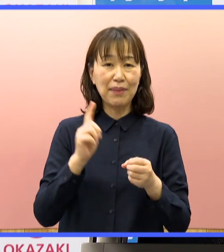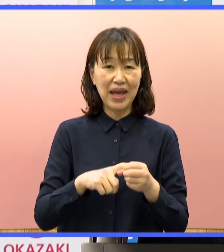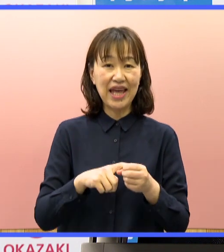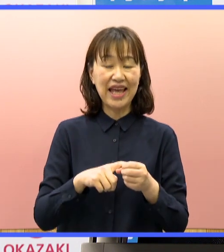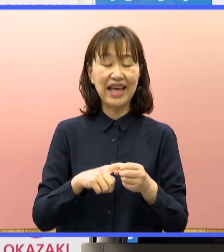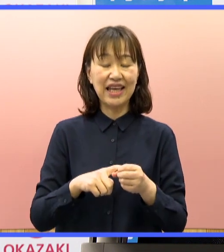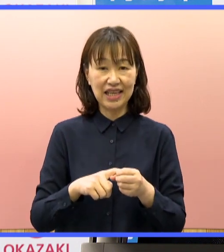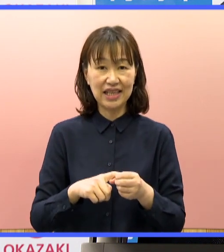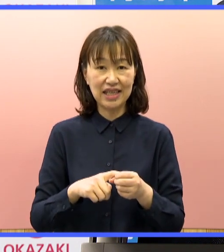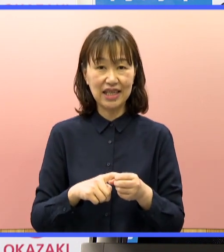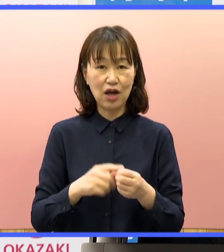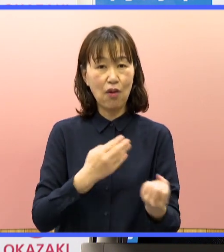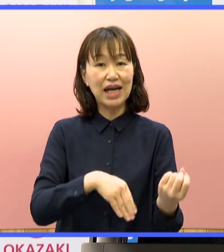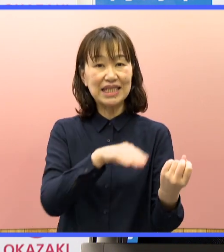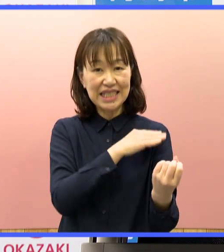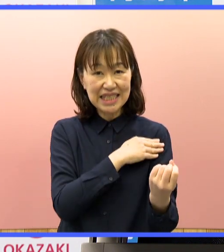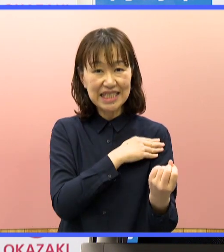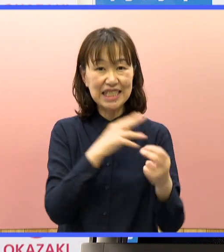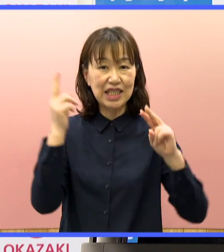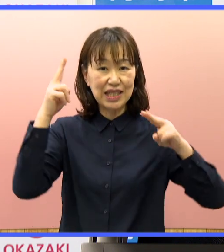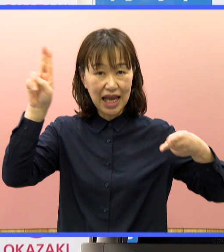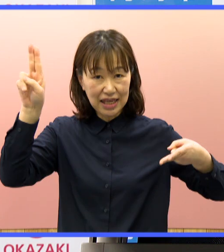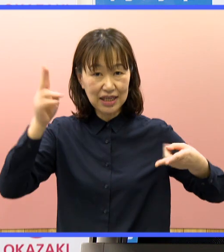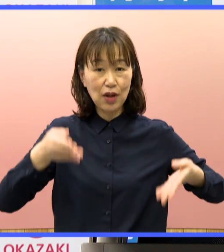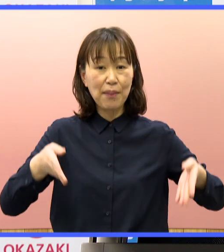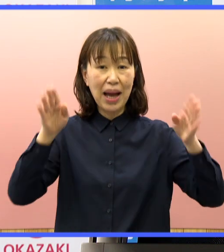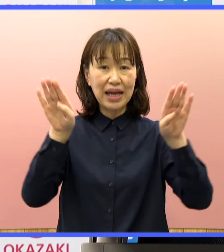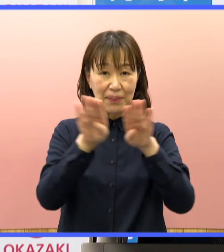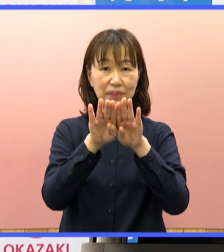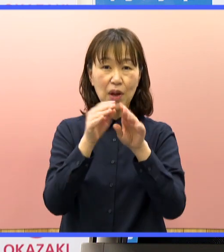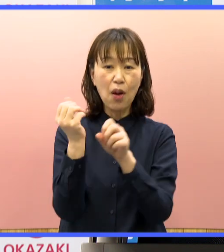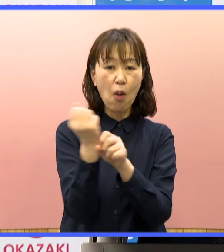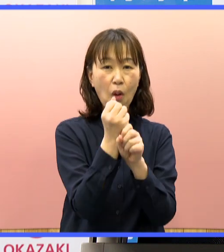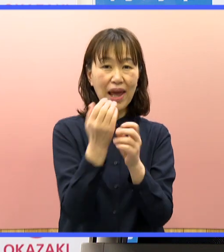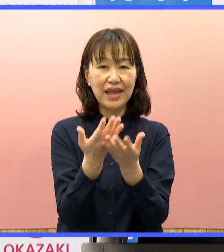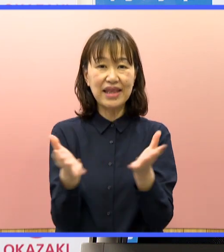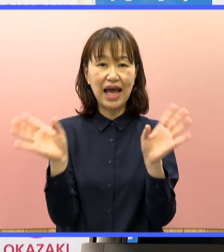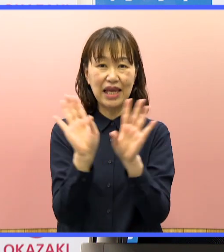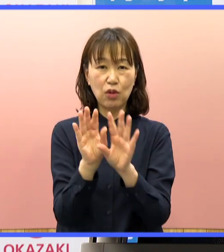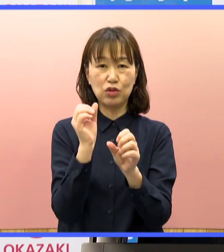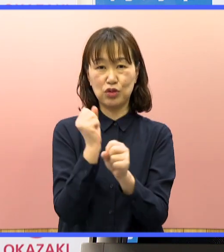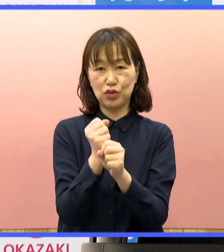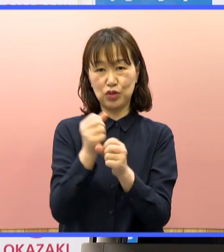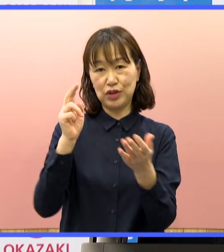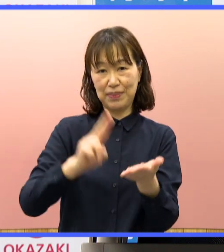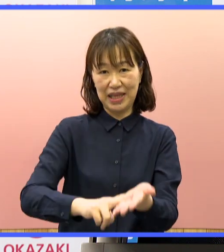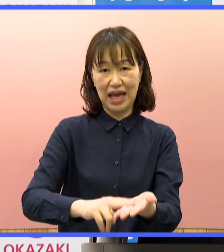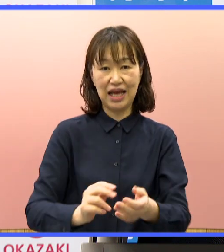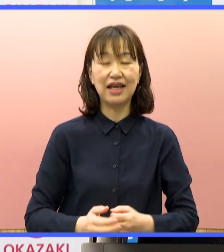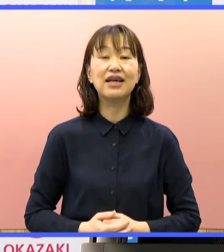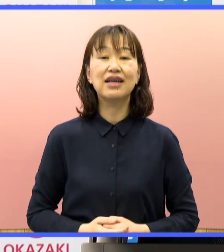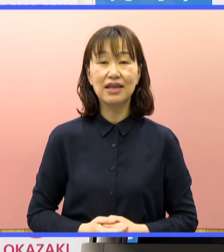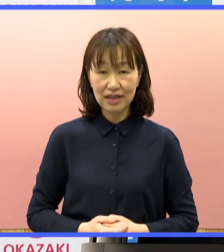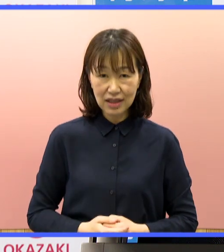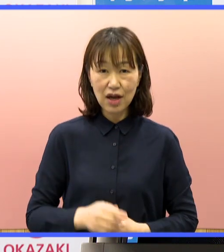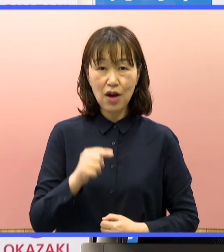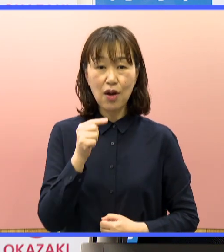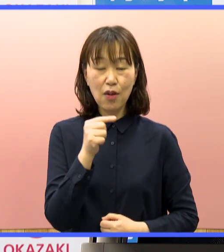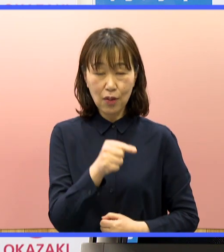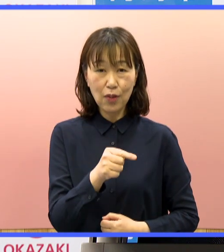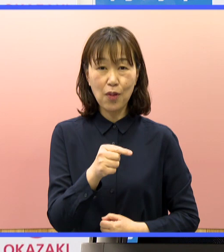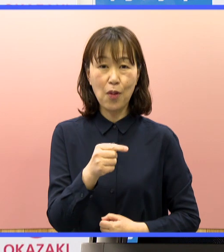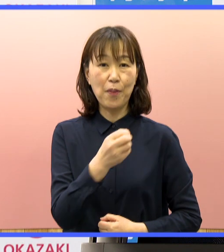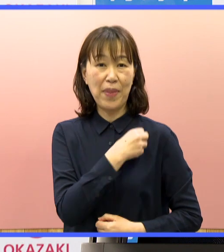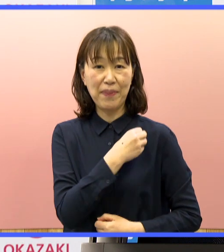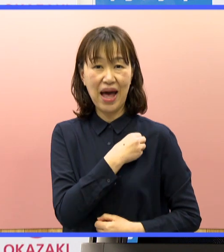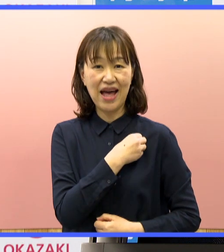度、岡崎大河ドラマ館応援隊を組織することといたしました。応援隊のメンバーには、一定